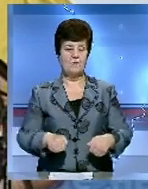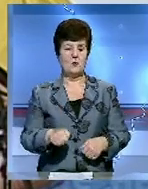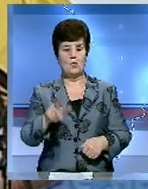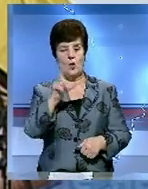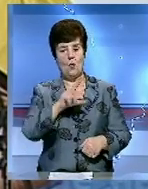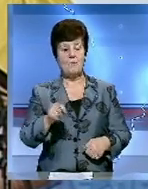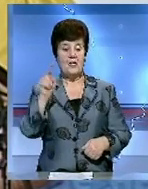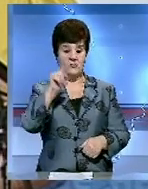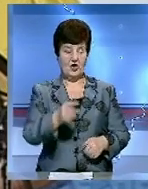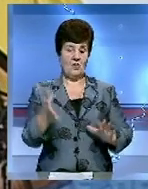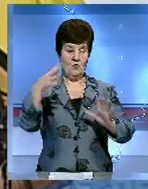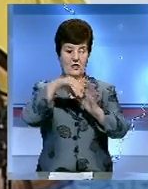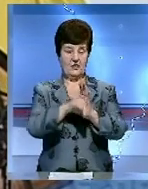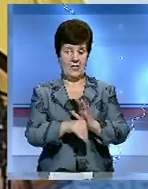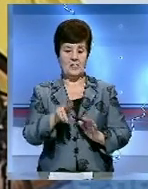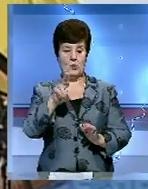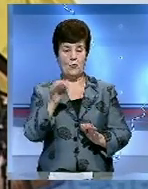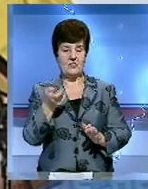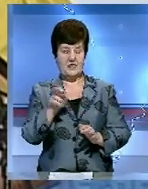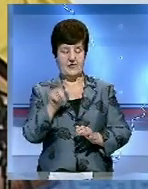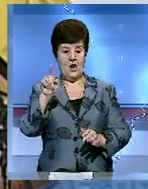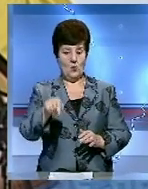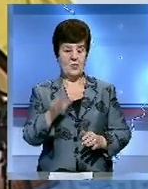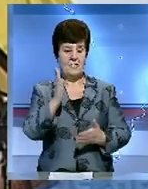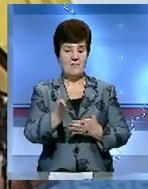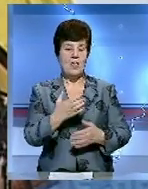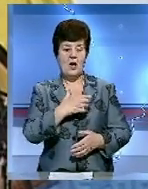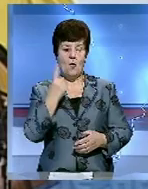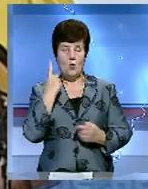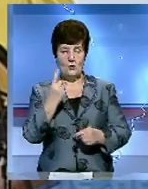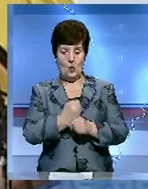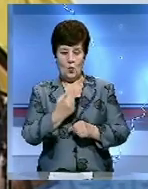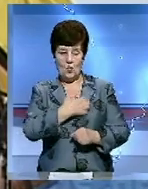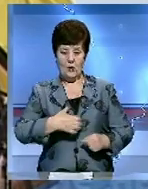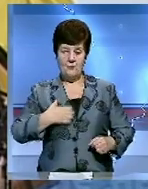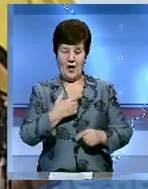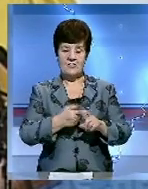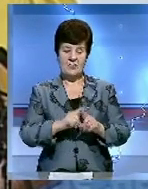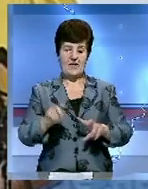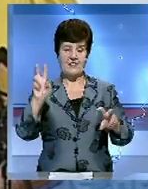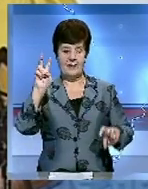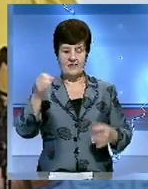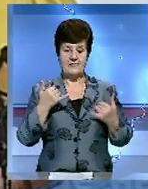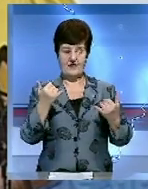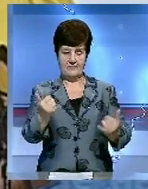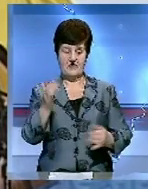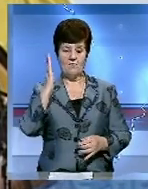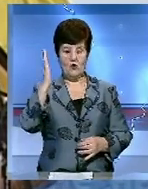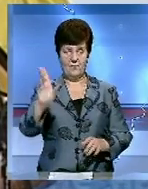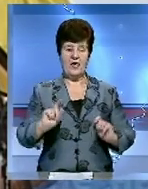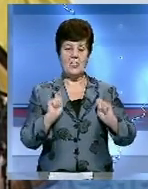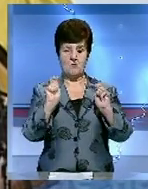care vor intra în posesia lor trebuie să știe un lucru foarte important. Aceste distincții vor fi înmânate